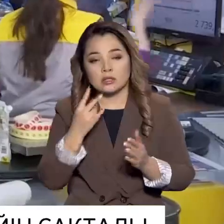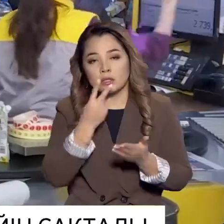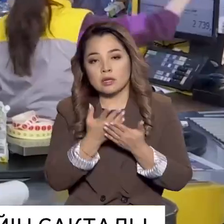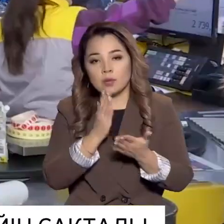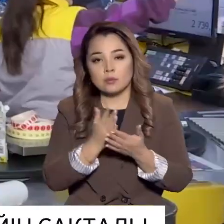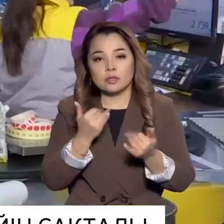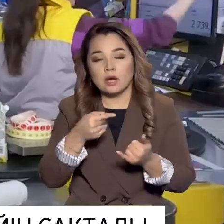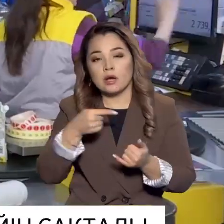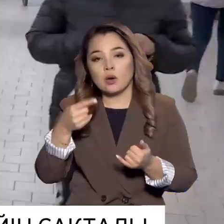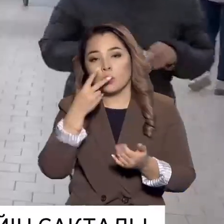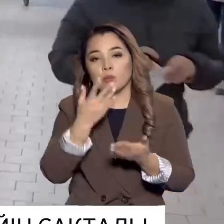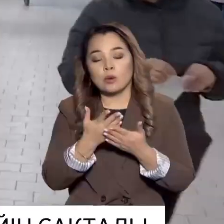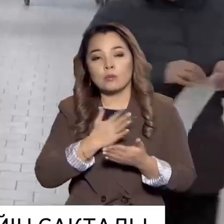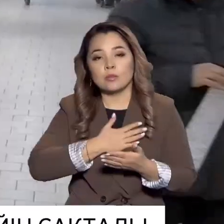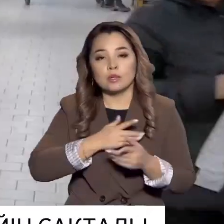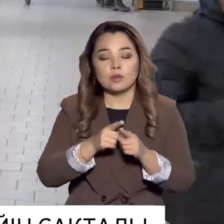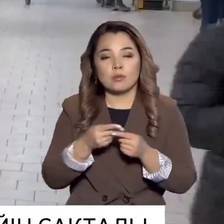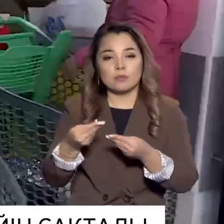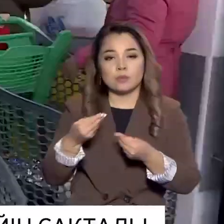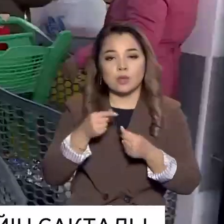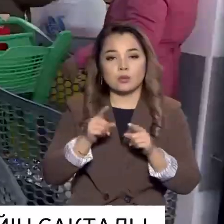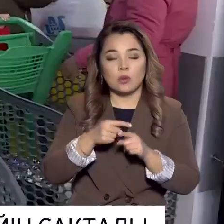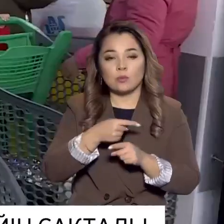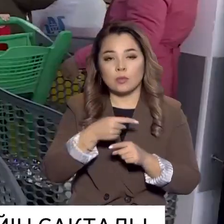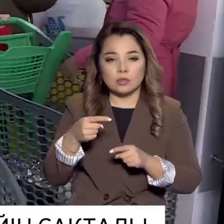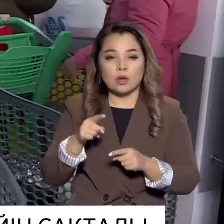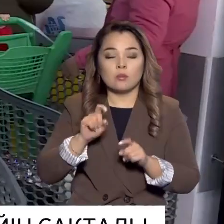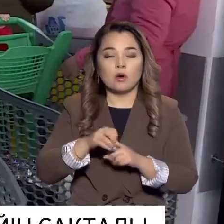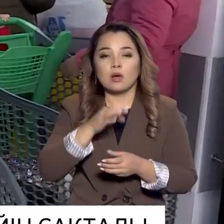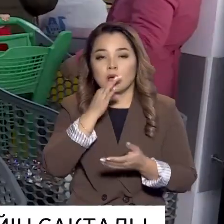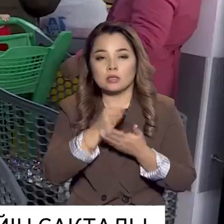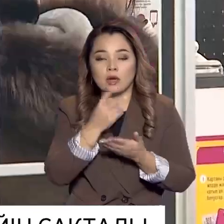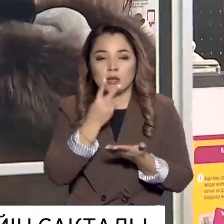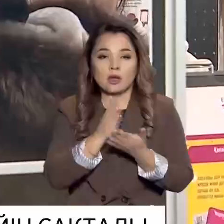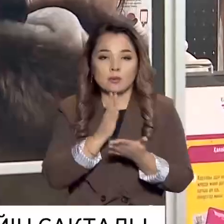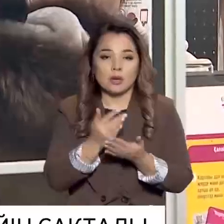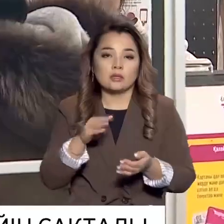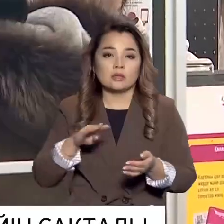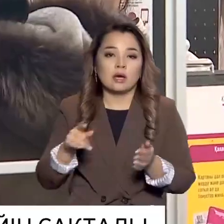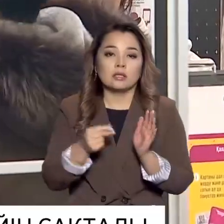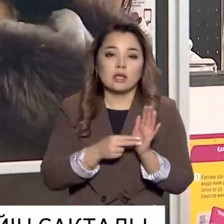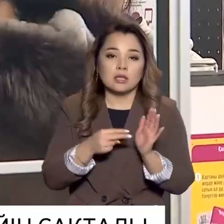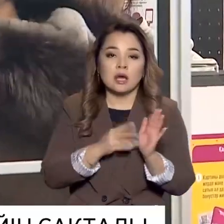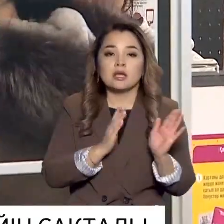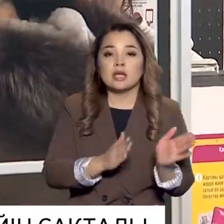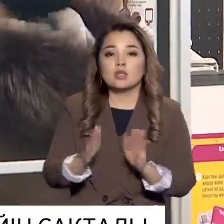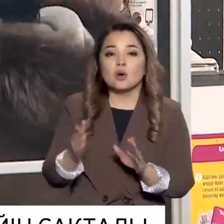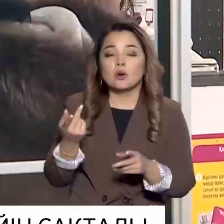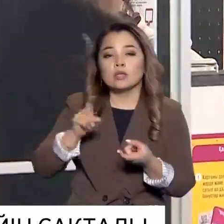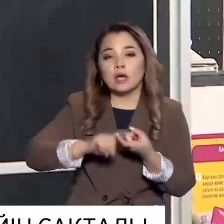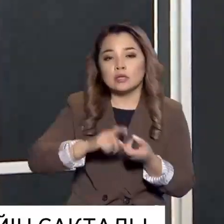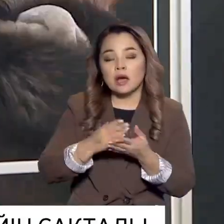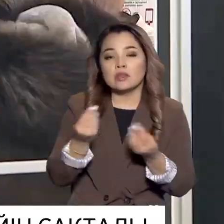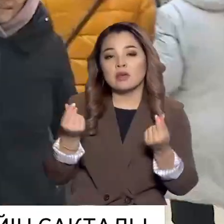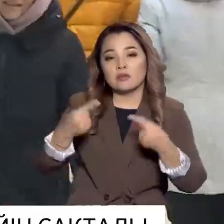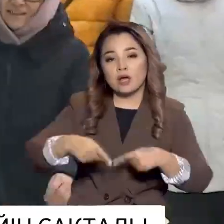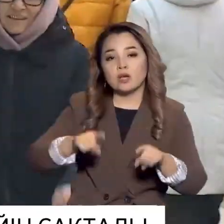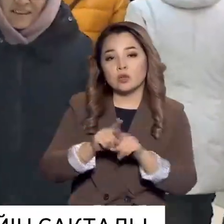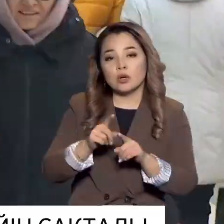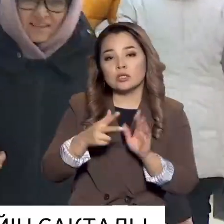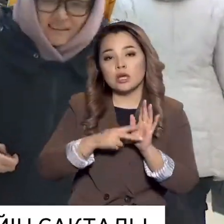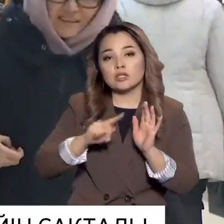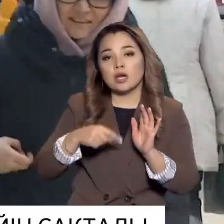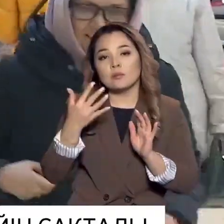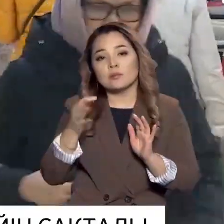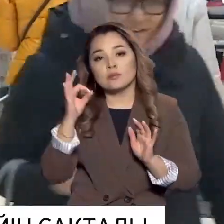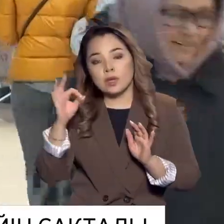көршілдегі кері көрсеткіштер бізге де теріс әсер етпей қоймайды. Бірақ тауар нарығындағы теңгерімсіздікті реттеу арқылы алдымен инфляцияны